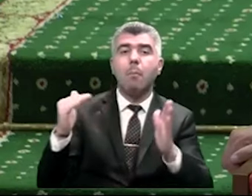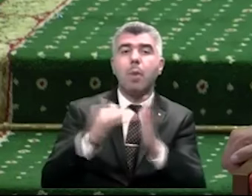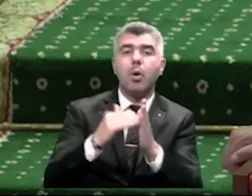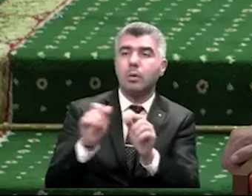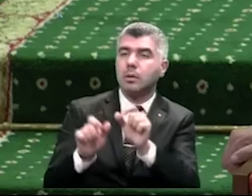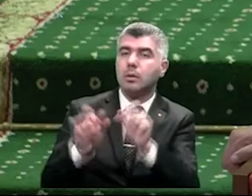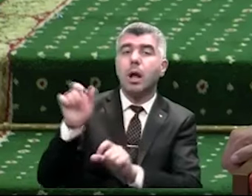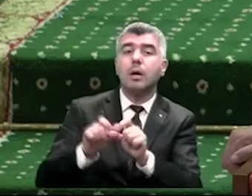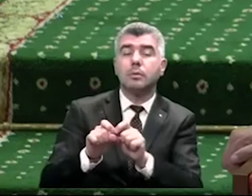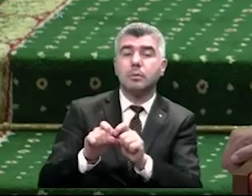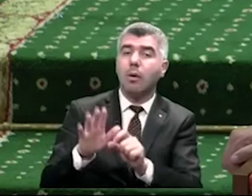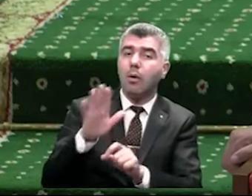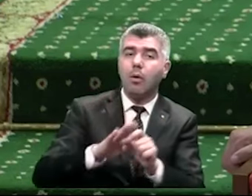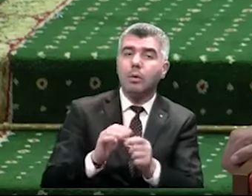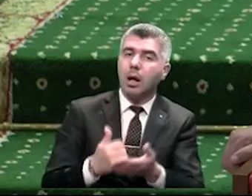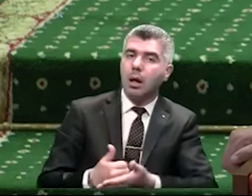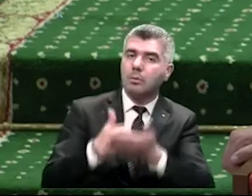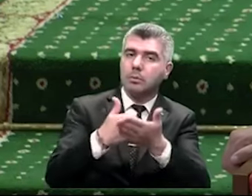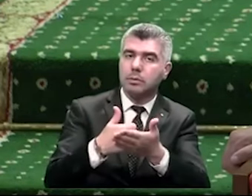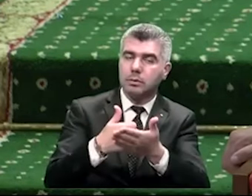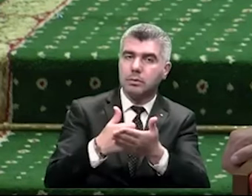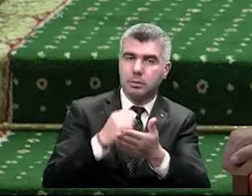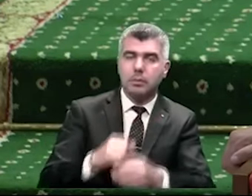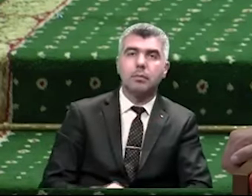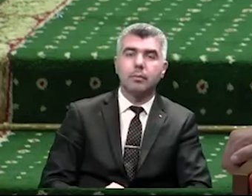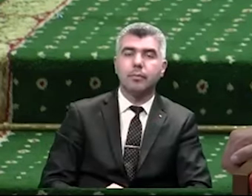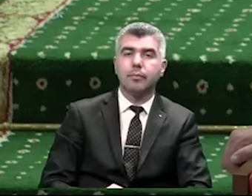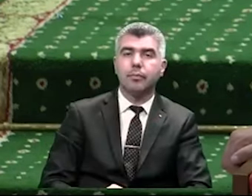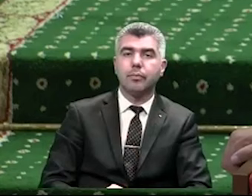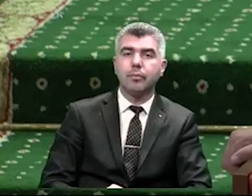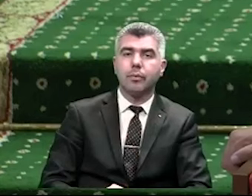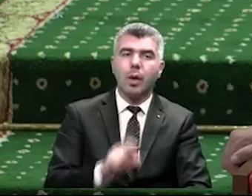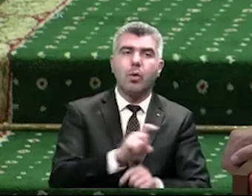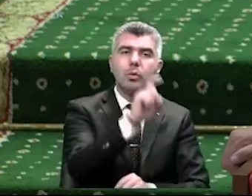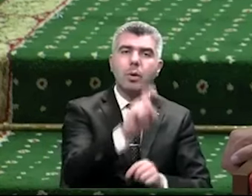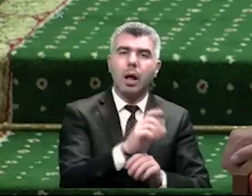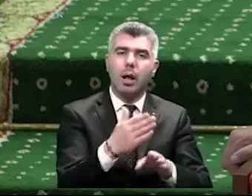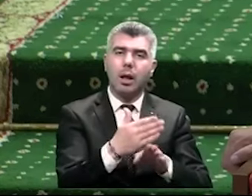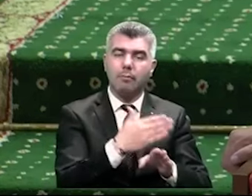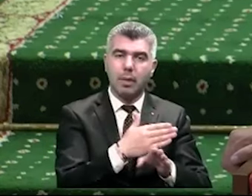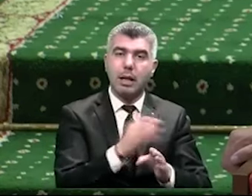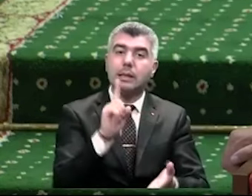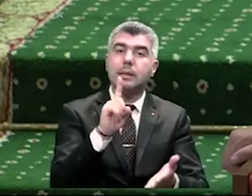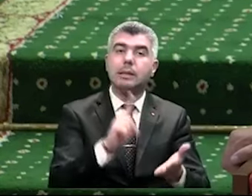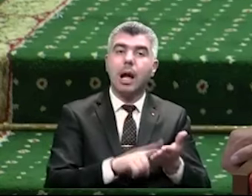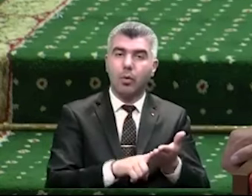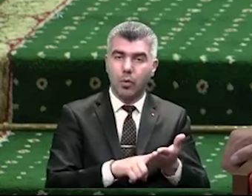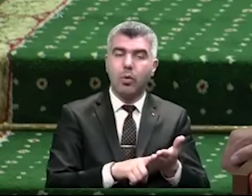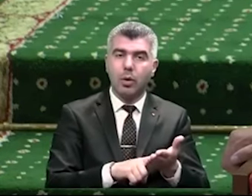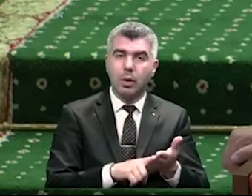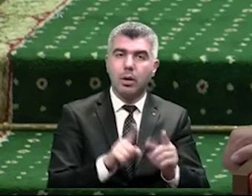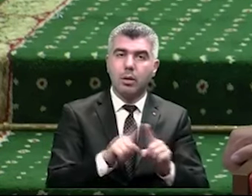المواطنات والمواطنين ولكن كما جاء في سؤالكم من الضروري العمل كذلك على